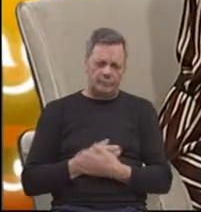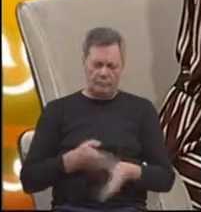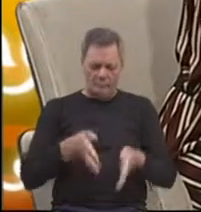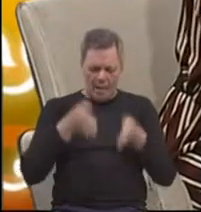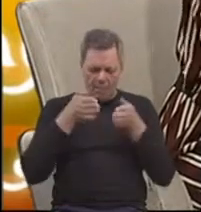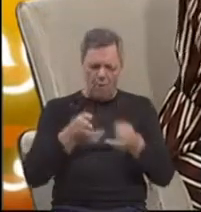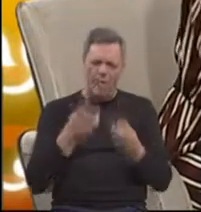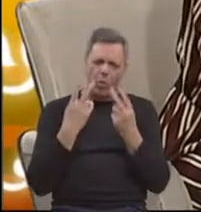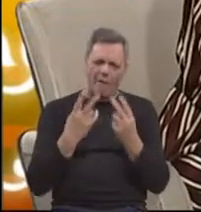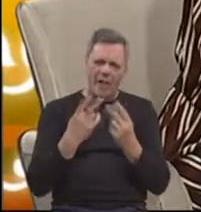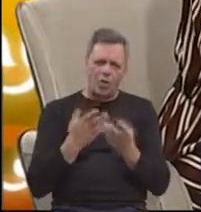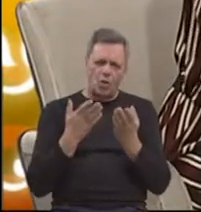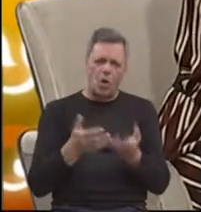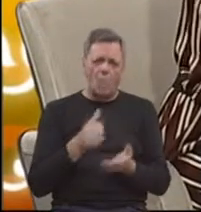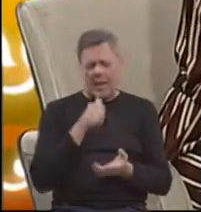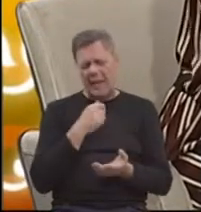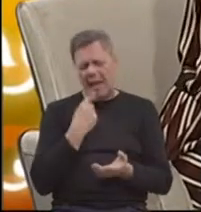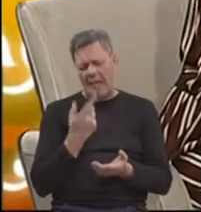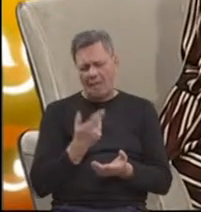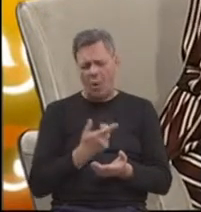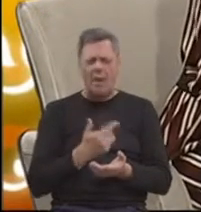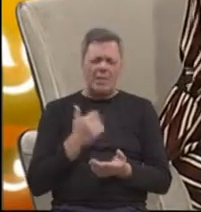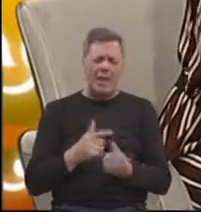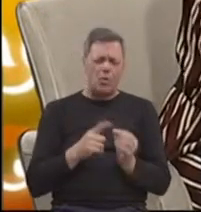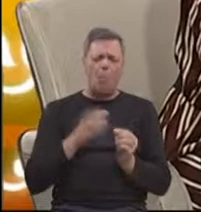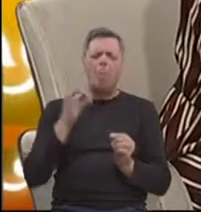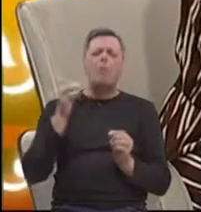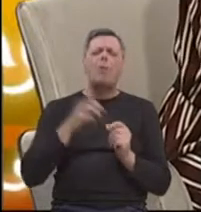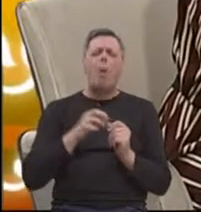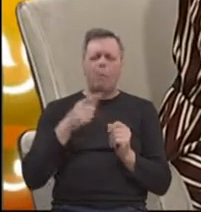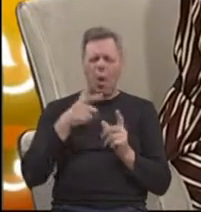posvećuje važnosti tome. Pa recimo i probiotici su danas svakakvi